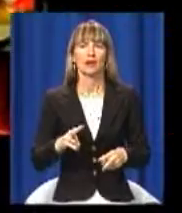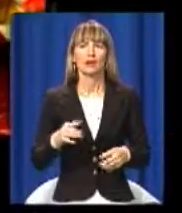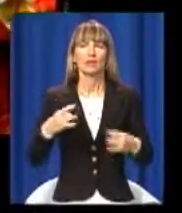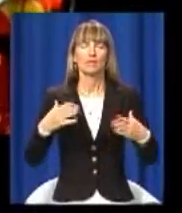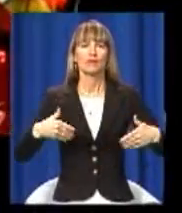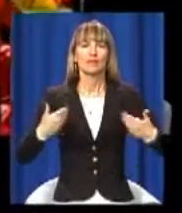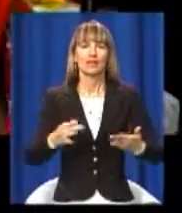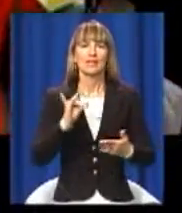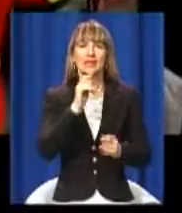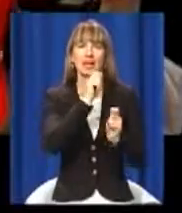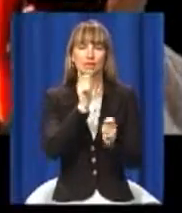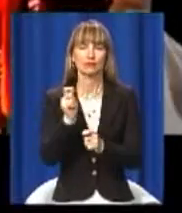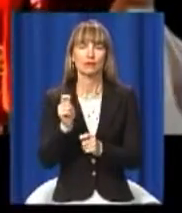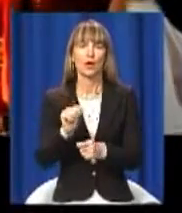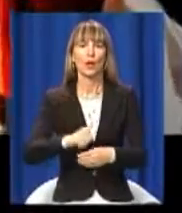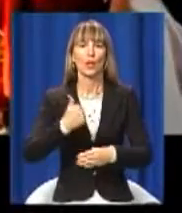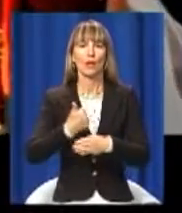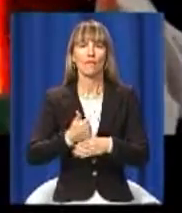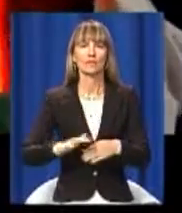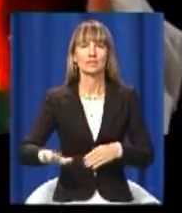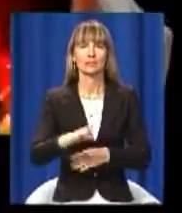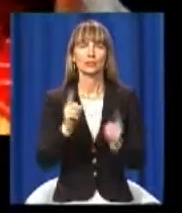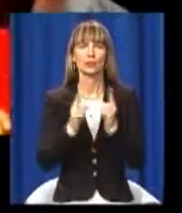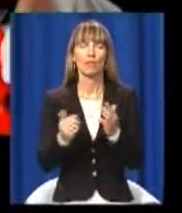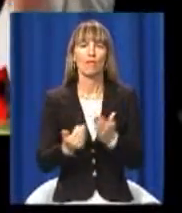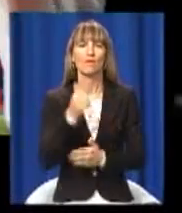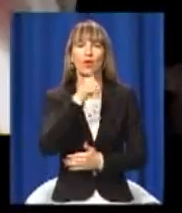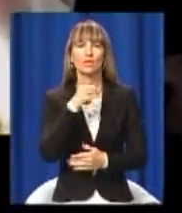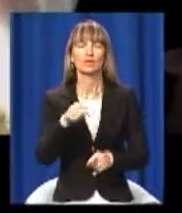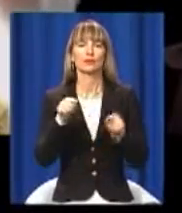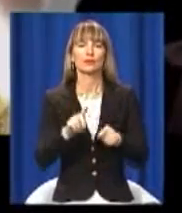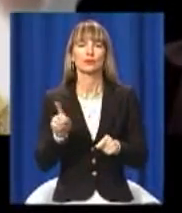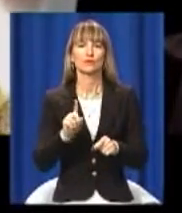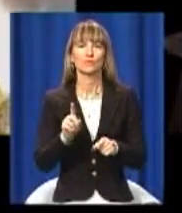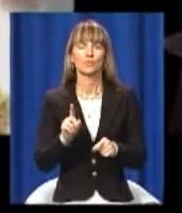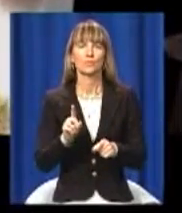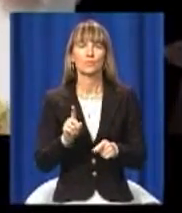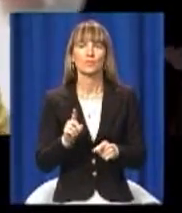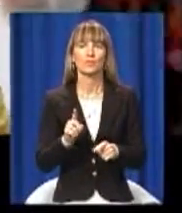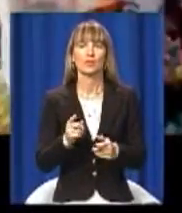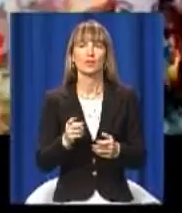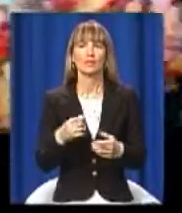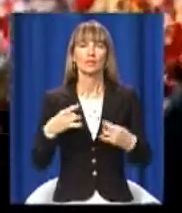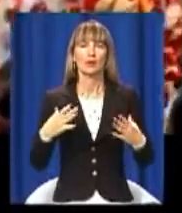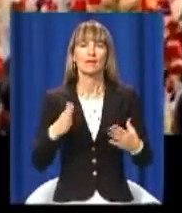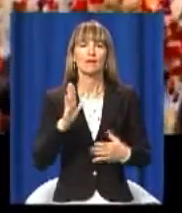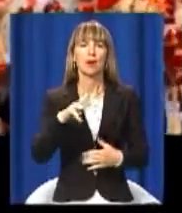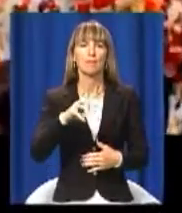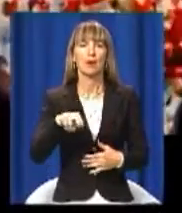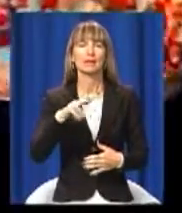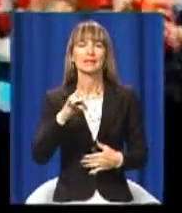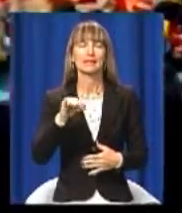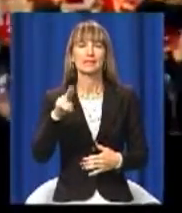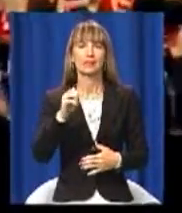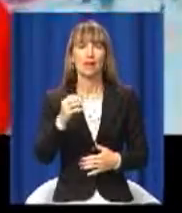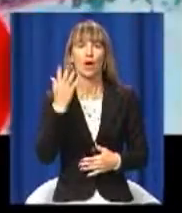святом і дарують подарунки. Головна сцена зустрічі Нового року – це площа Пуерта-дель-Соль в Мадриді. За традицією, коли